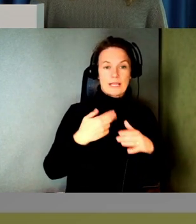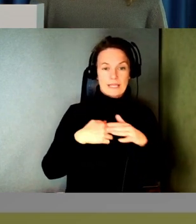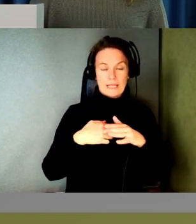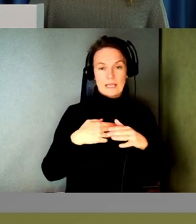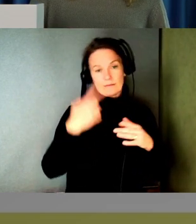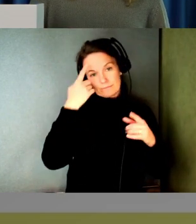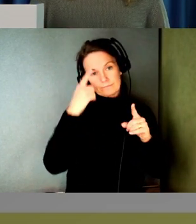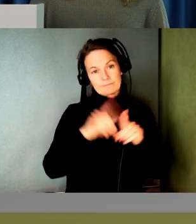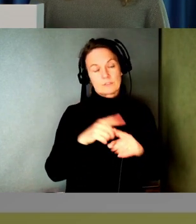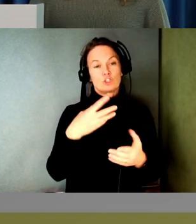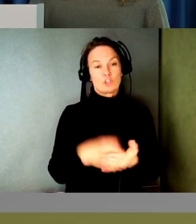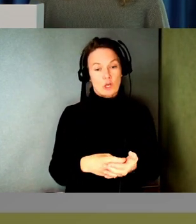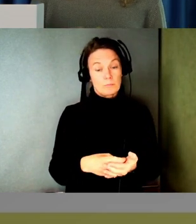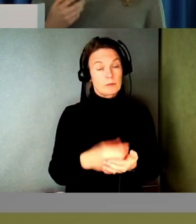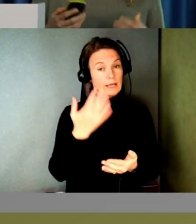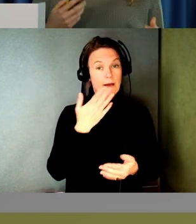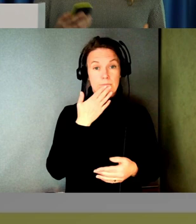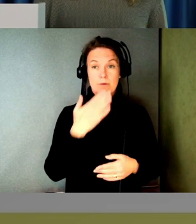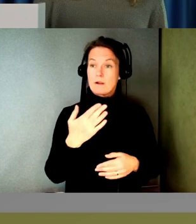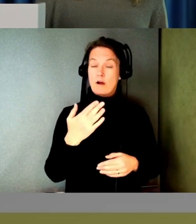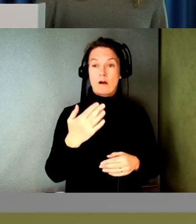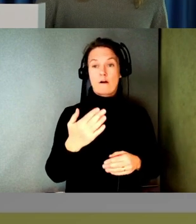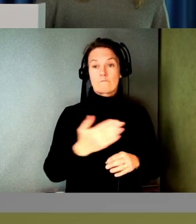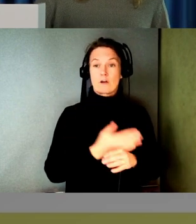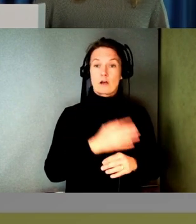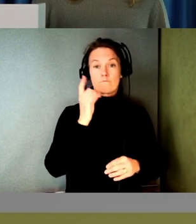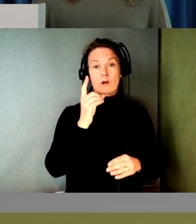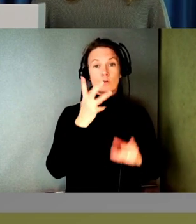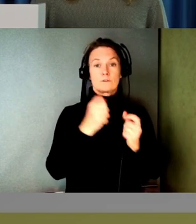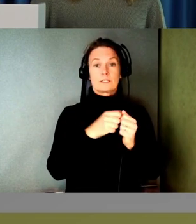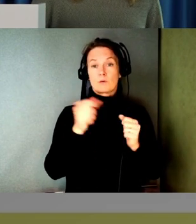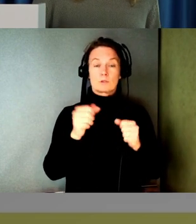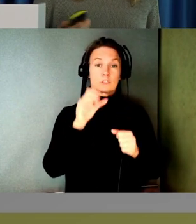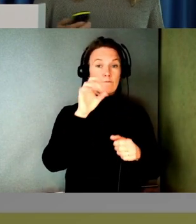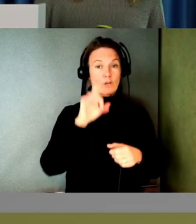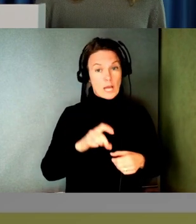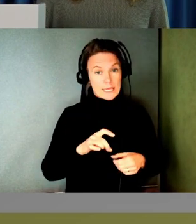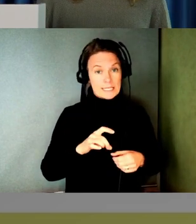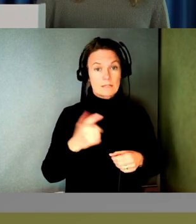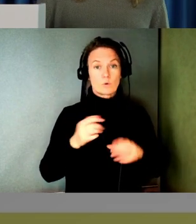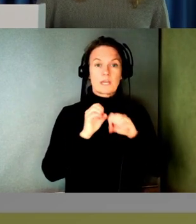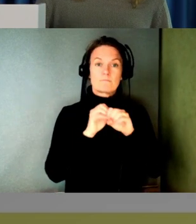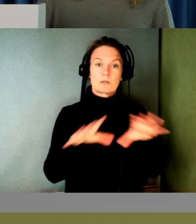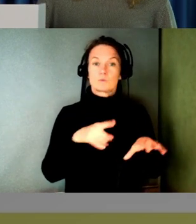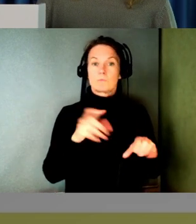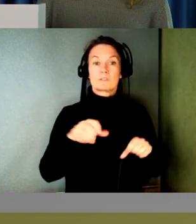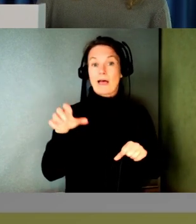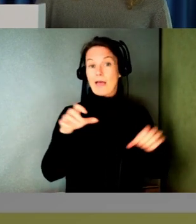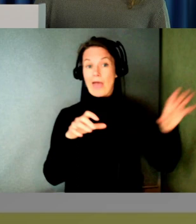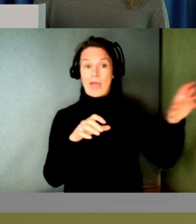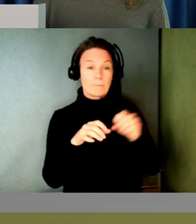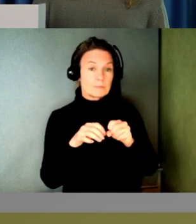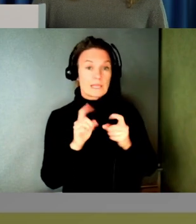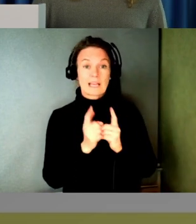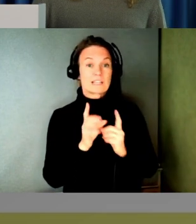Eh kan det vara bra att förvarna om någonting som de kan behöva fylla i eh Är det någon information som de behöver hämta som de kanske inte har